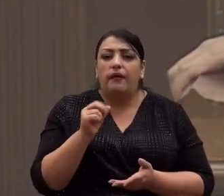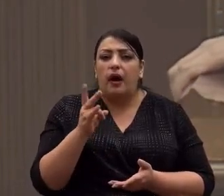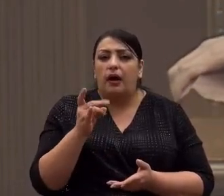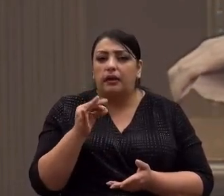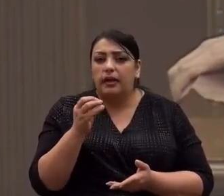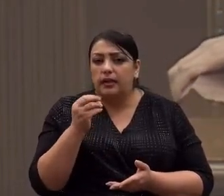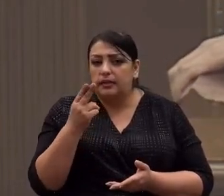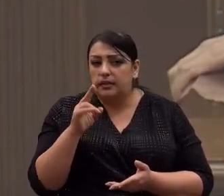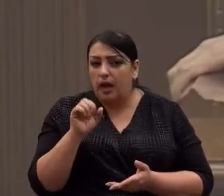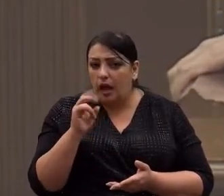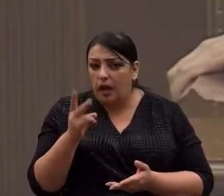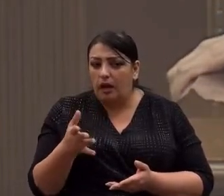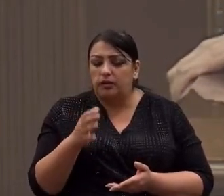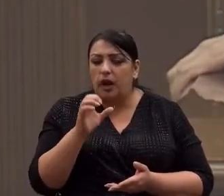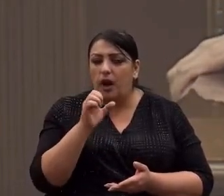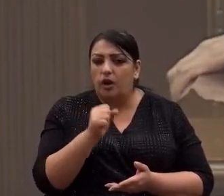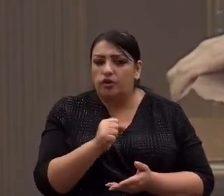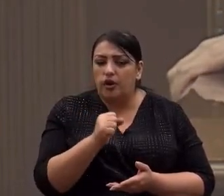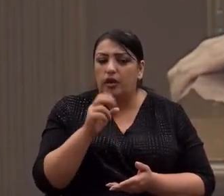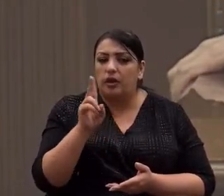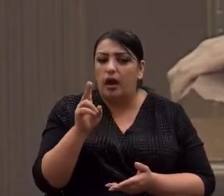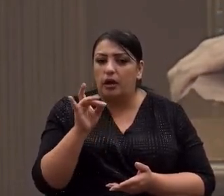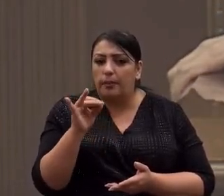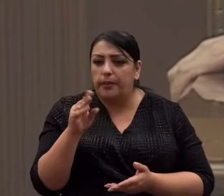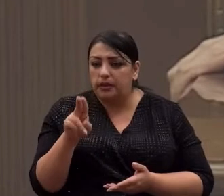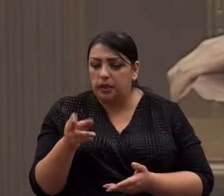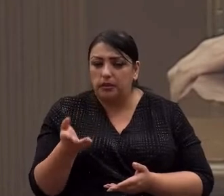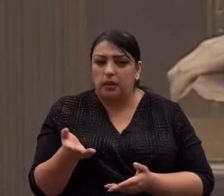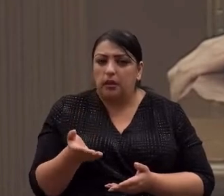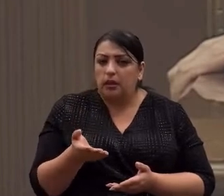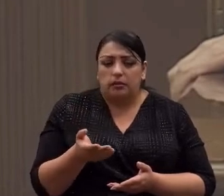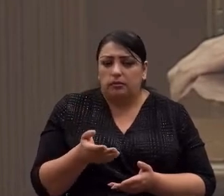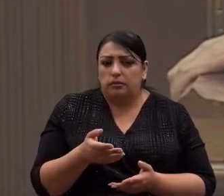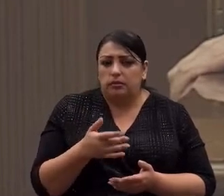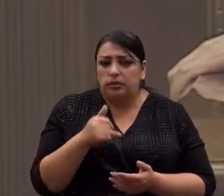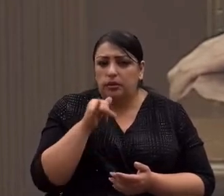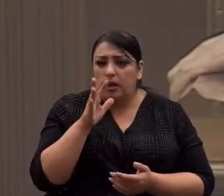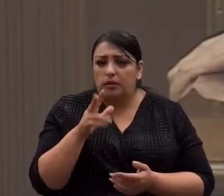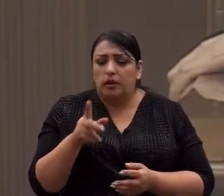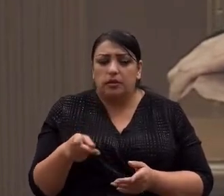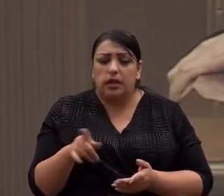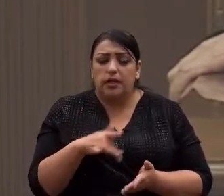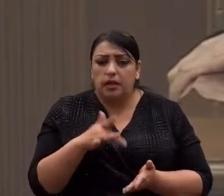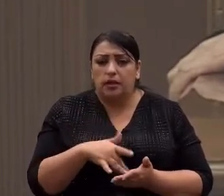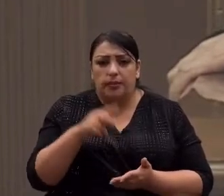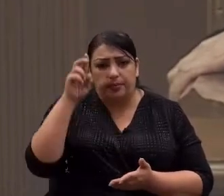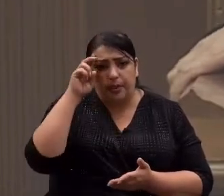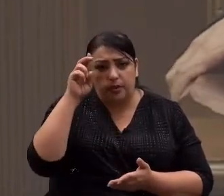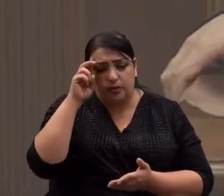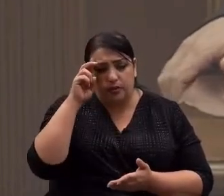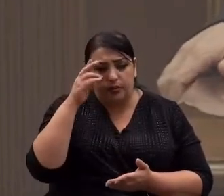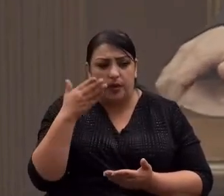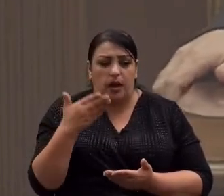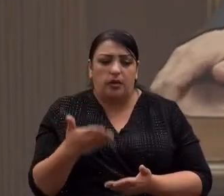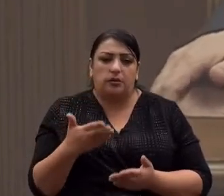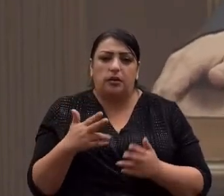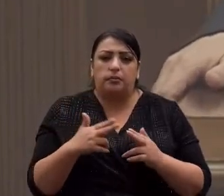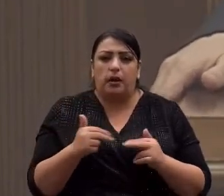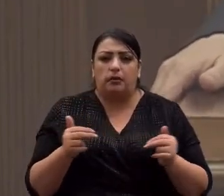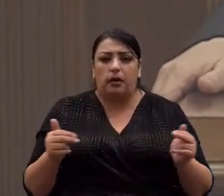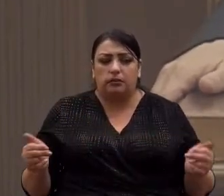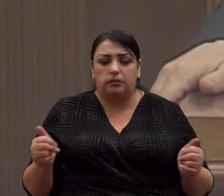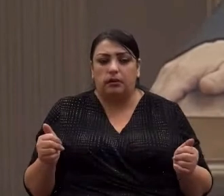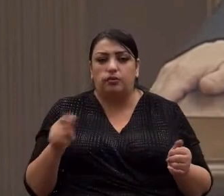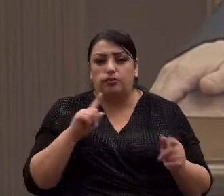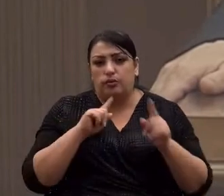էր, Արշակ Արապետյանը պետք է պաշտոնավար էր, չի կարելի այդպես լինի։ Սա երկիրա պետությունը ասել պարլամենտը։ Պարլամենտական երկրում